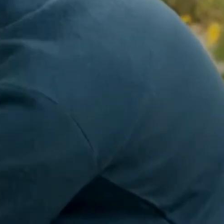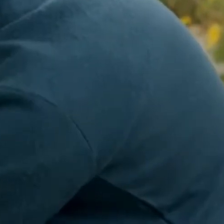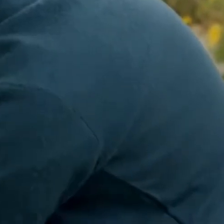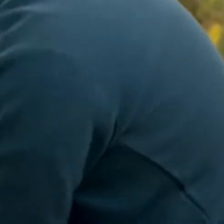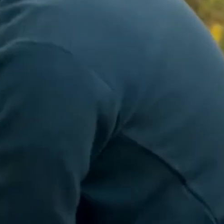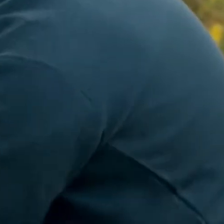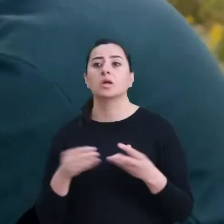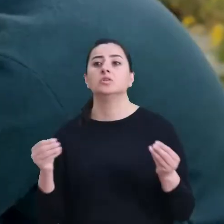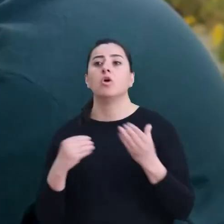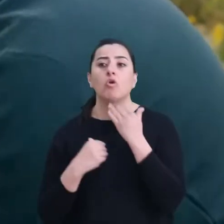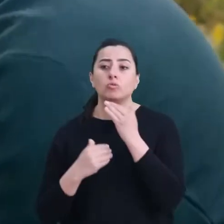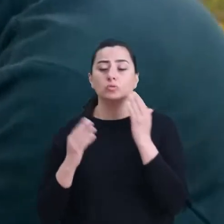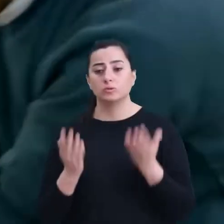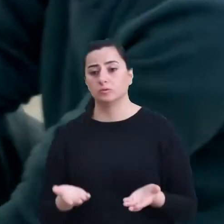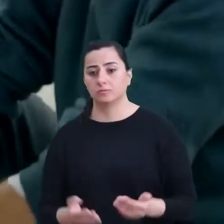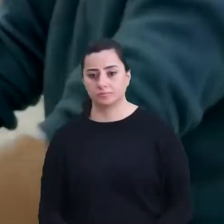Geçmiyor arkadaş.